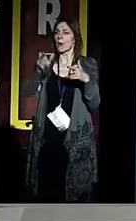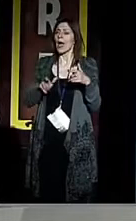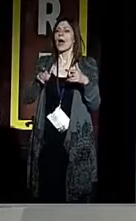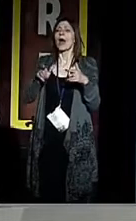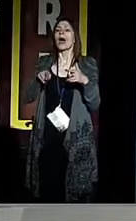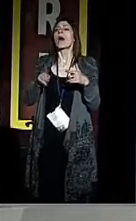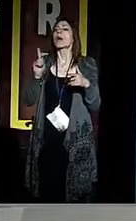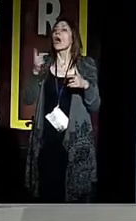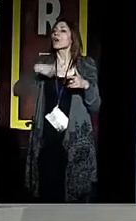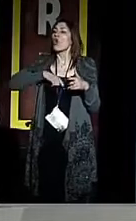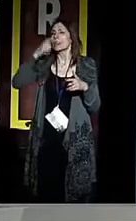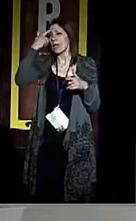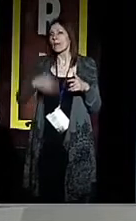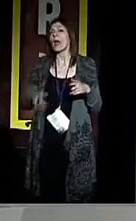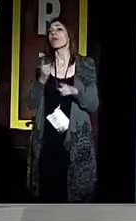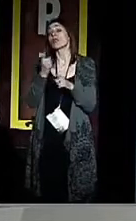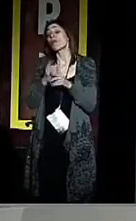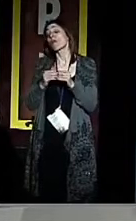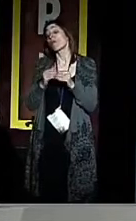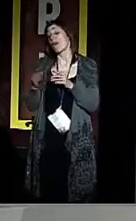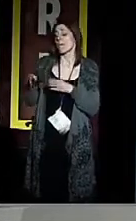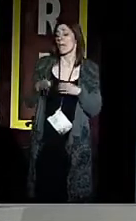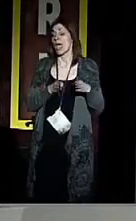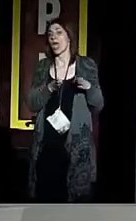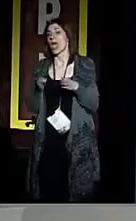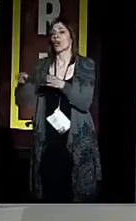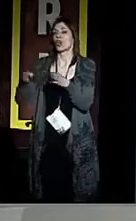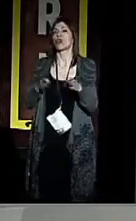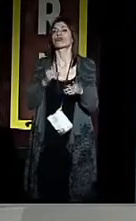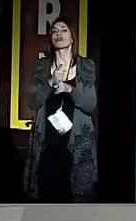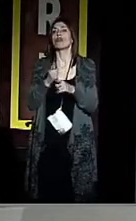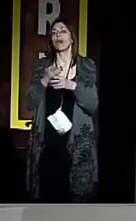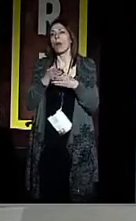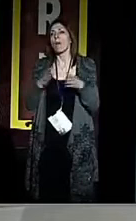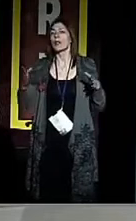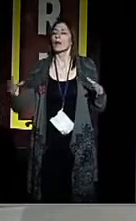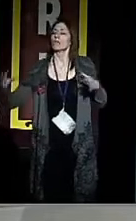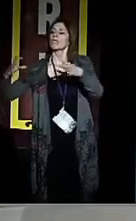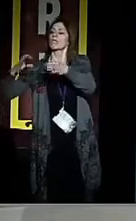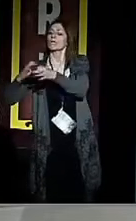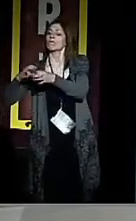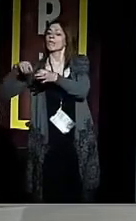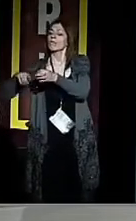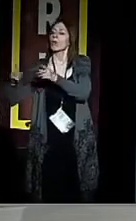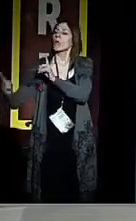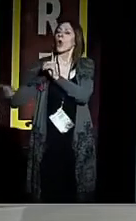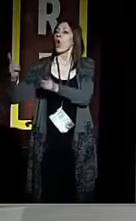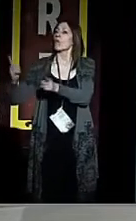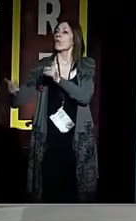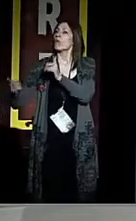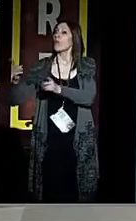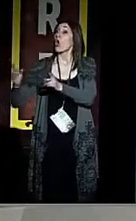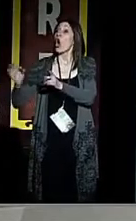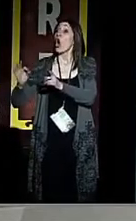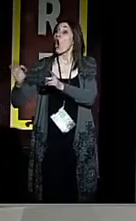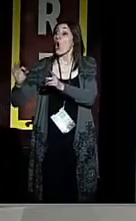politica dobbiamo fare un percorso, dobbiamo comunque aprire, dobbiamo riconnetterci con quel popolo o che